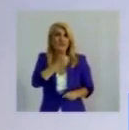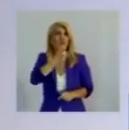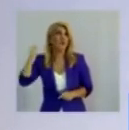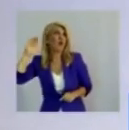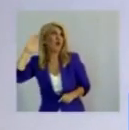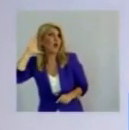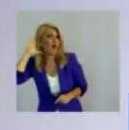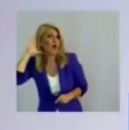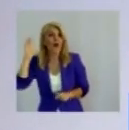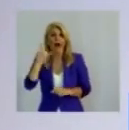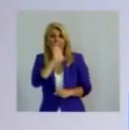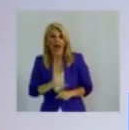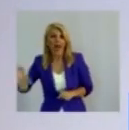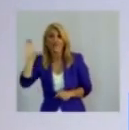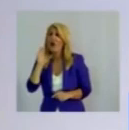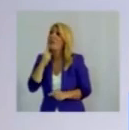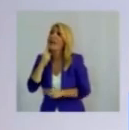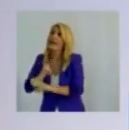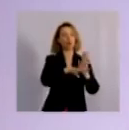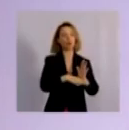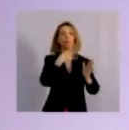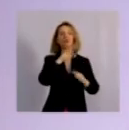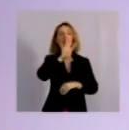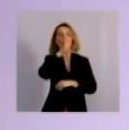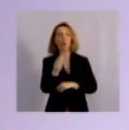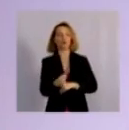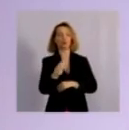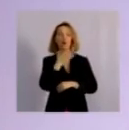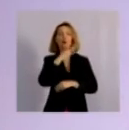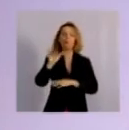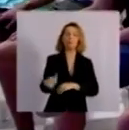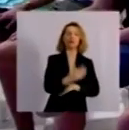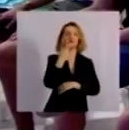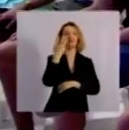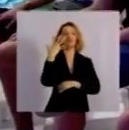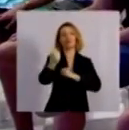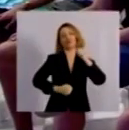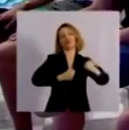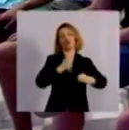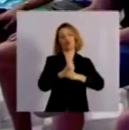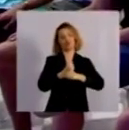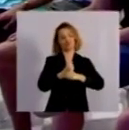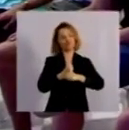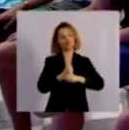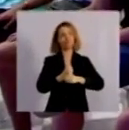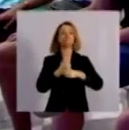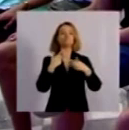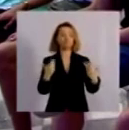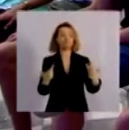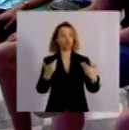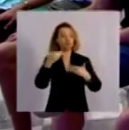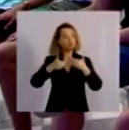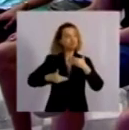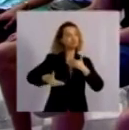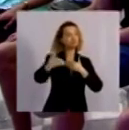Πρωθυπουργός Κυριάκος Μητσοτάκης ανέφερε μεταξύ άλλων. Δώσει 35 χρόνια, διευρύνει τους ορίζοντές τους και από